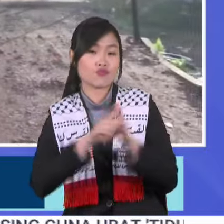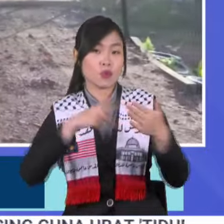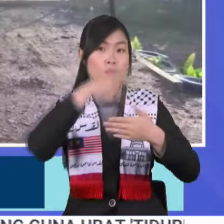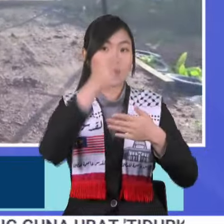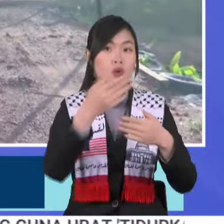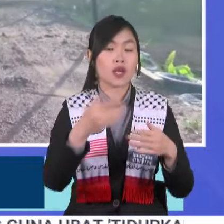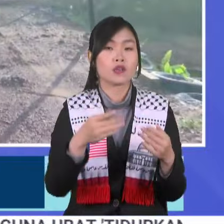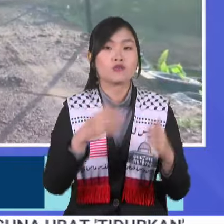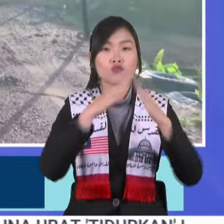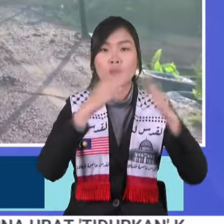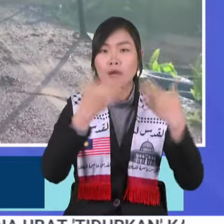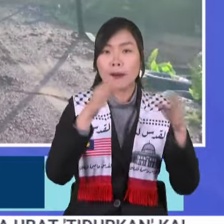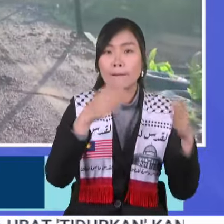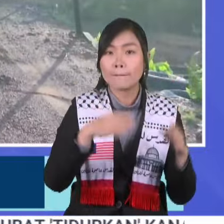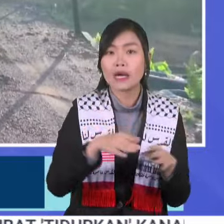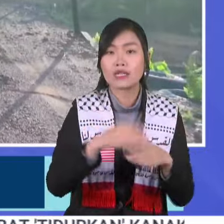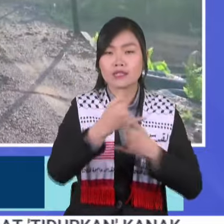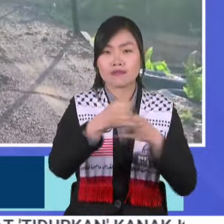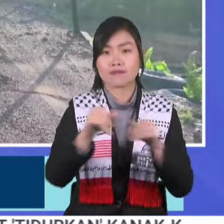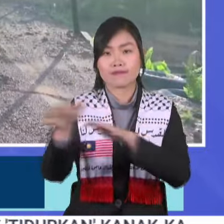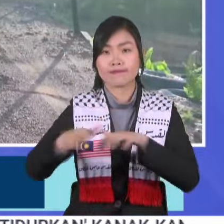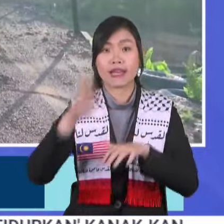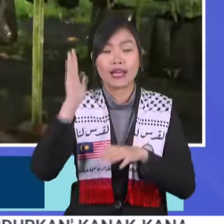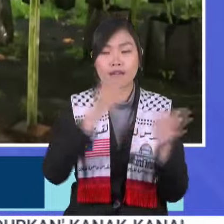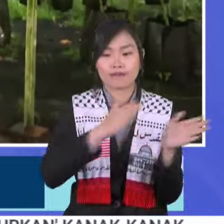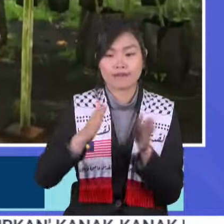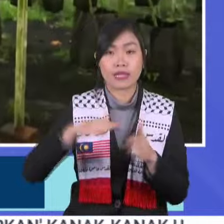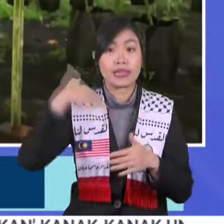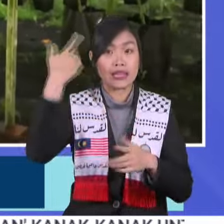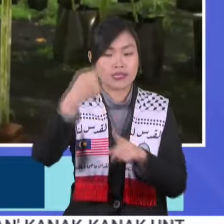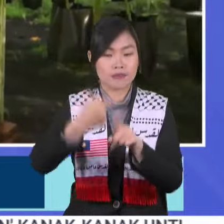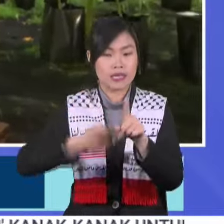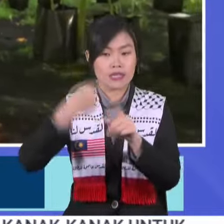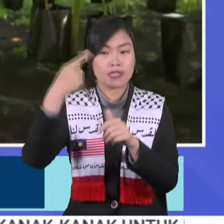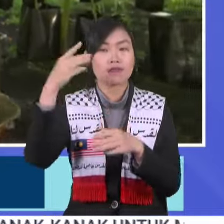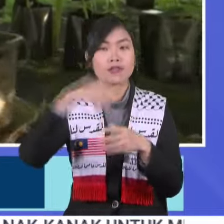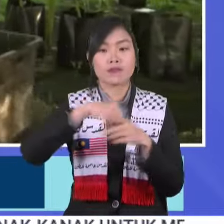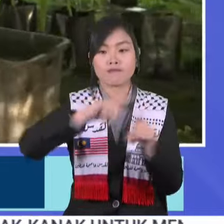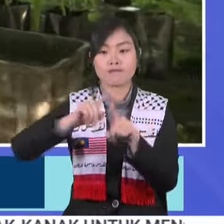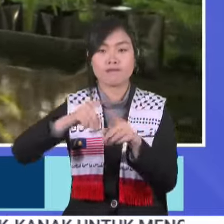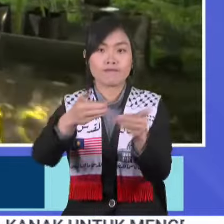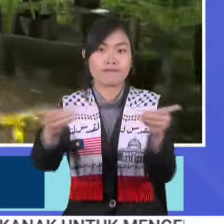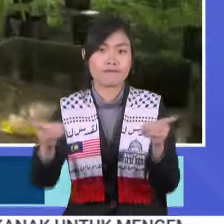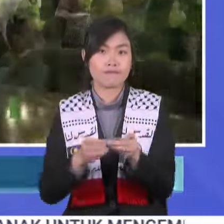Rumah Terbuka Jabatan Pertanian yang bakal dianjurkan bulan depan di setiap daerah.